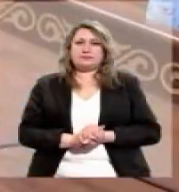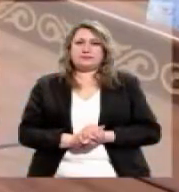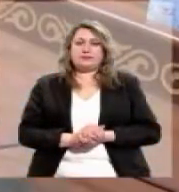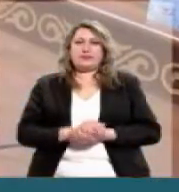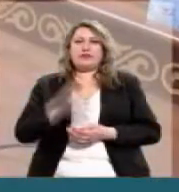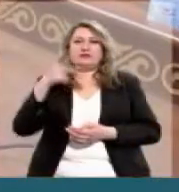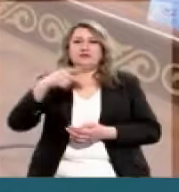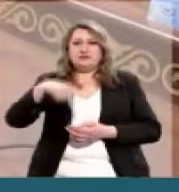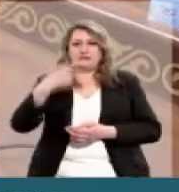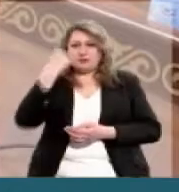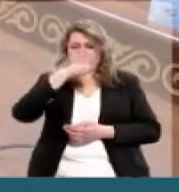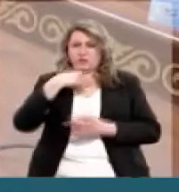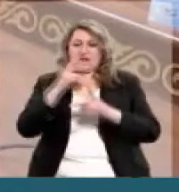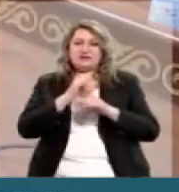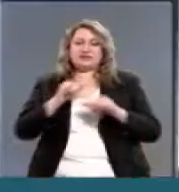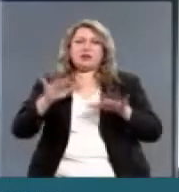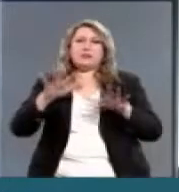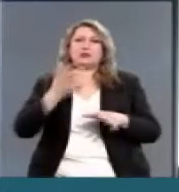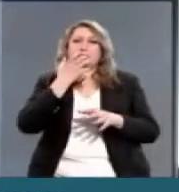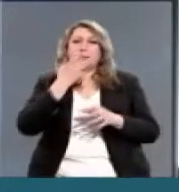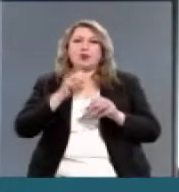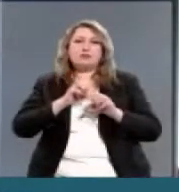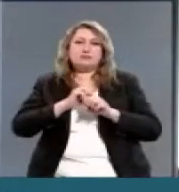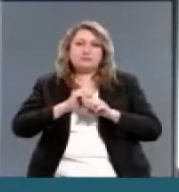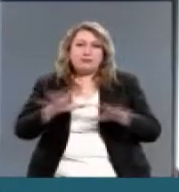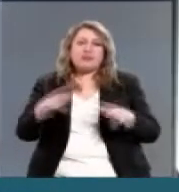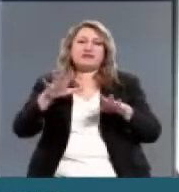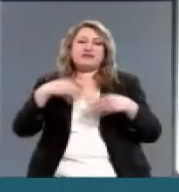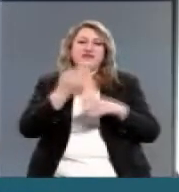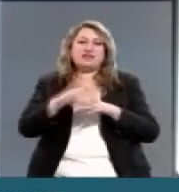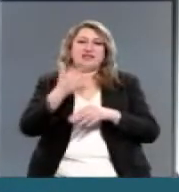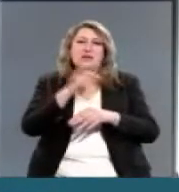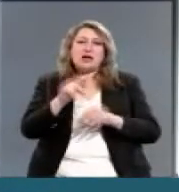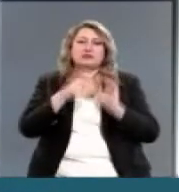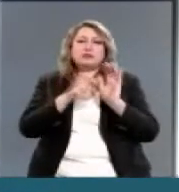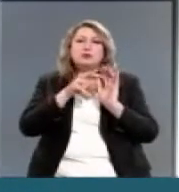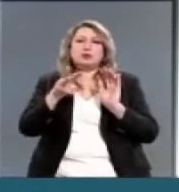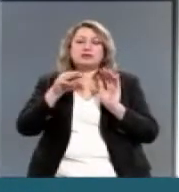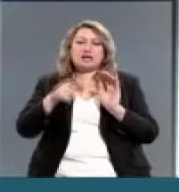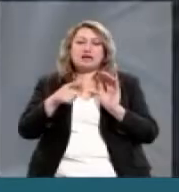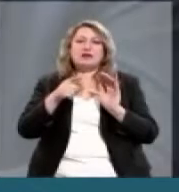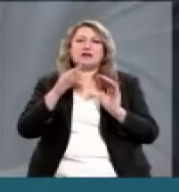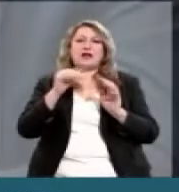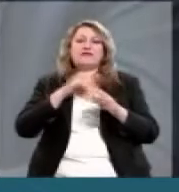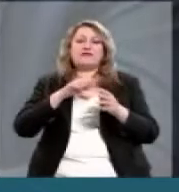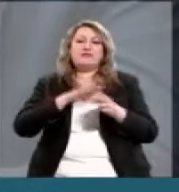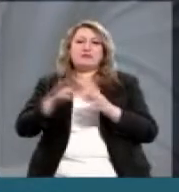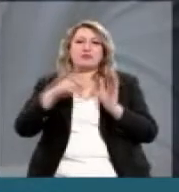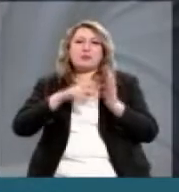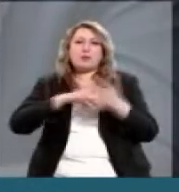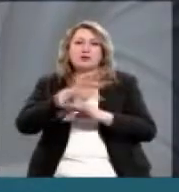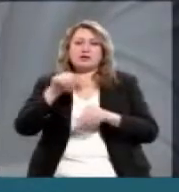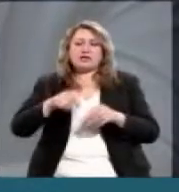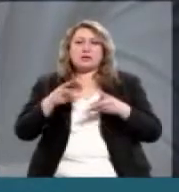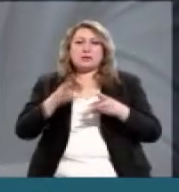В 2022 году на развитие объектов теплоснабжения выделено более 3 700 000 000 тенге для реализации 8 проектов. На